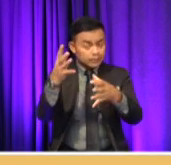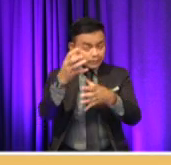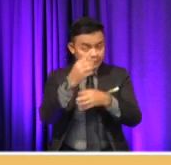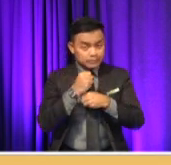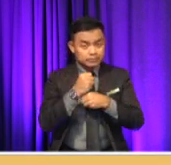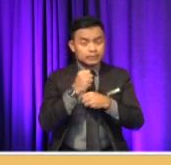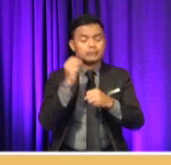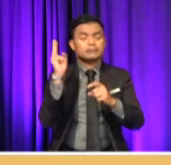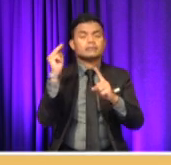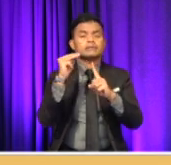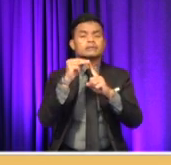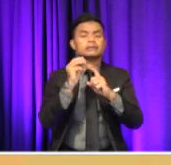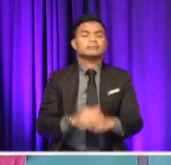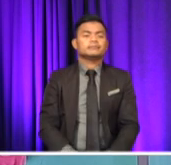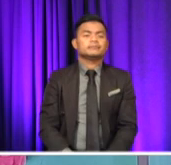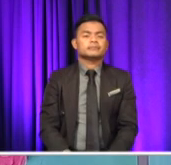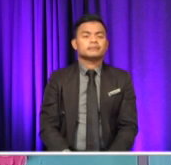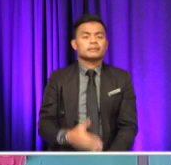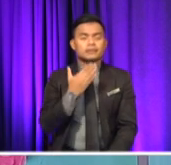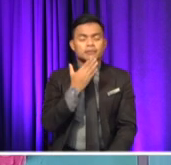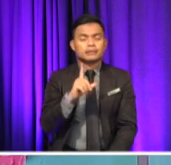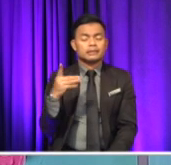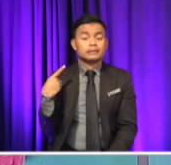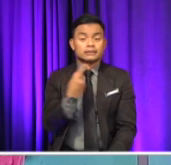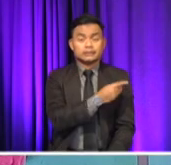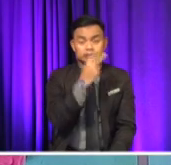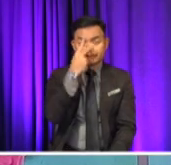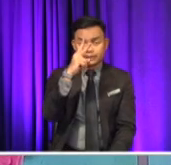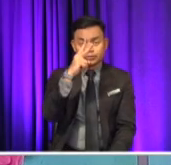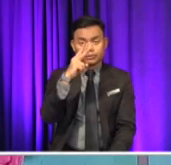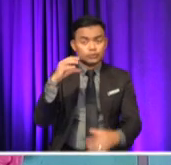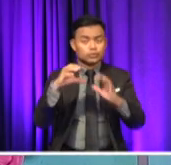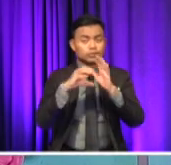mereka Oke kita tengok contoh soal yang kedua